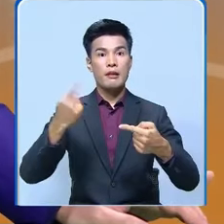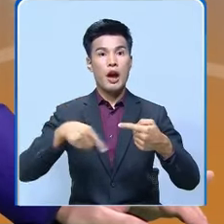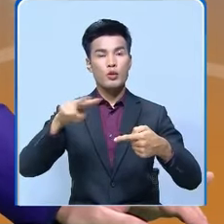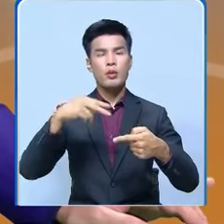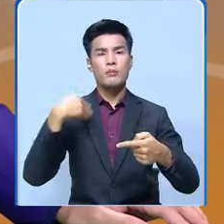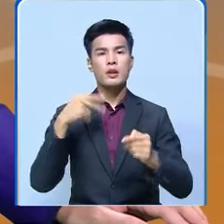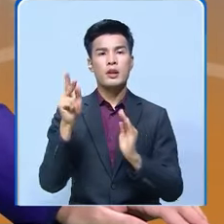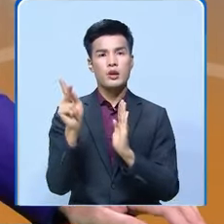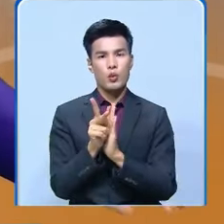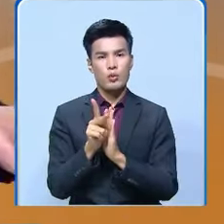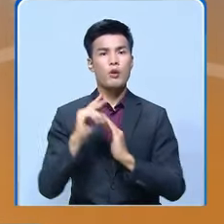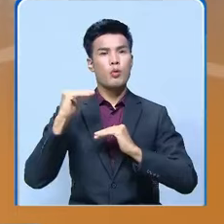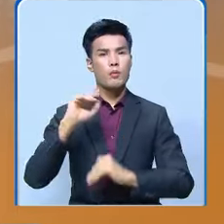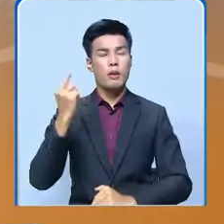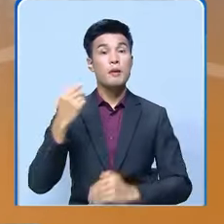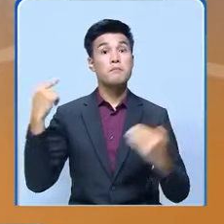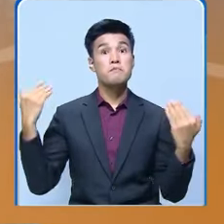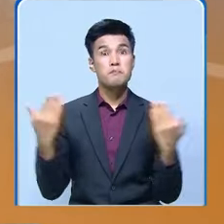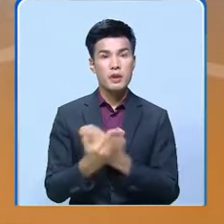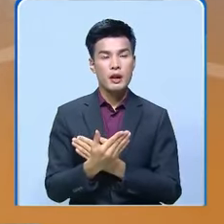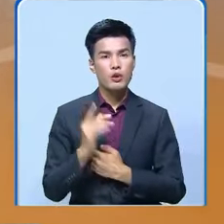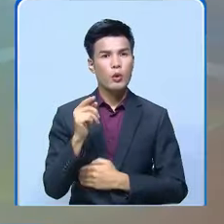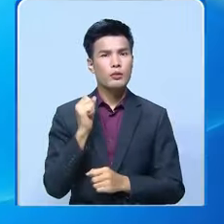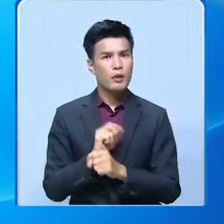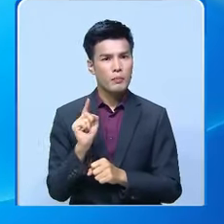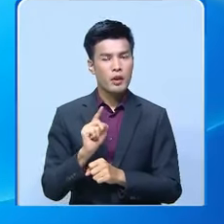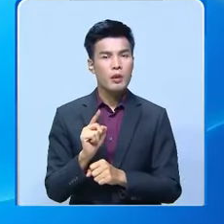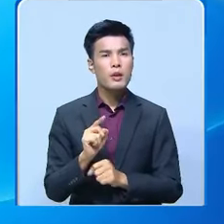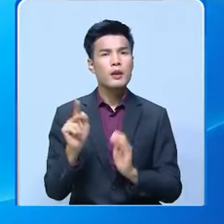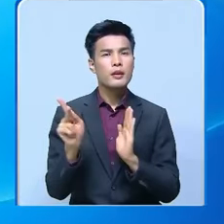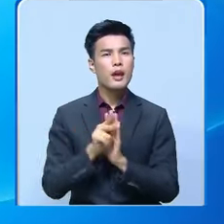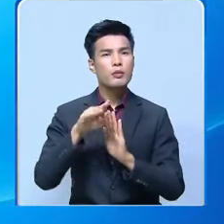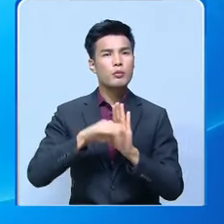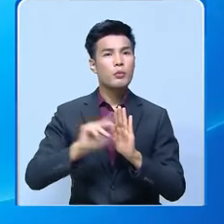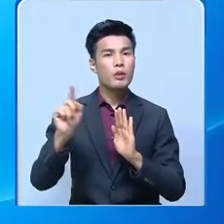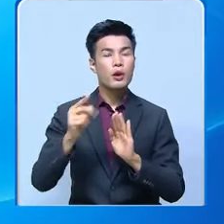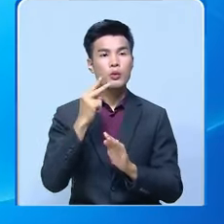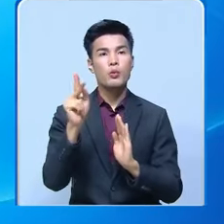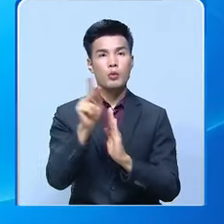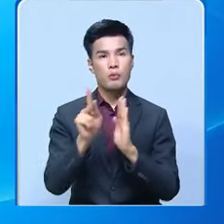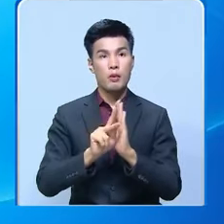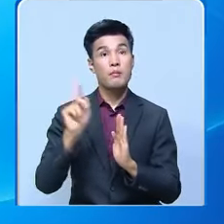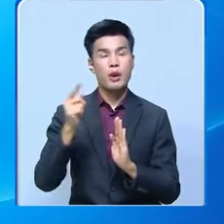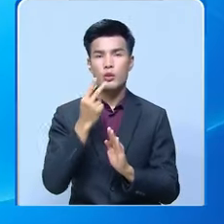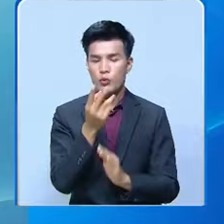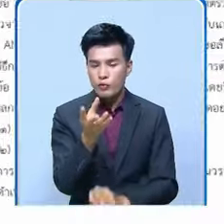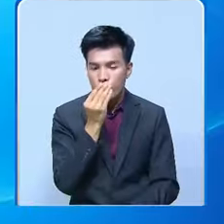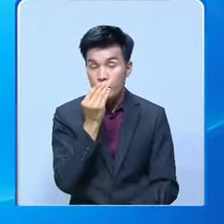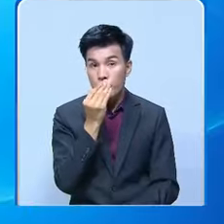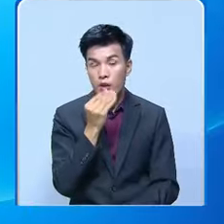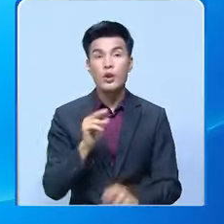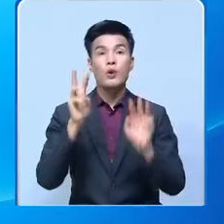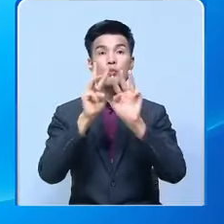ชมมันจะมีข้อกำหนดที่มันมีการเปลี่ยนแปลงว่าจะต้องทำอย่างไรมีหลักเกณฑ์อย่างไรกันบ้างนะครับเป็นข้อกฎหมายศึกษากันนะครับ